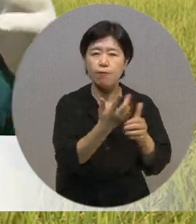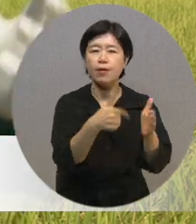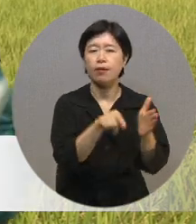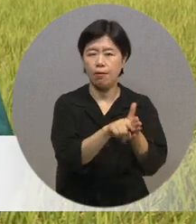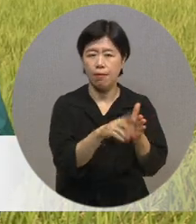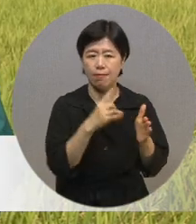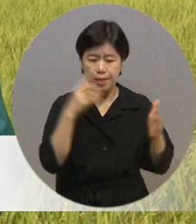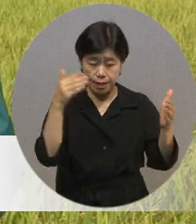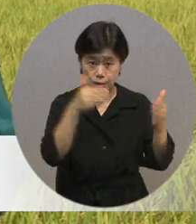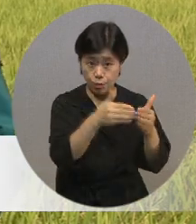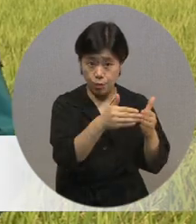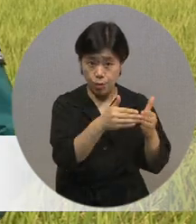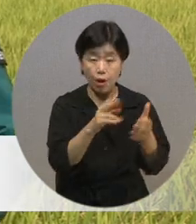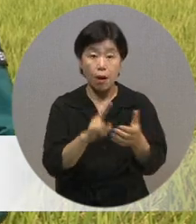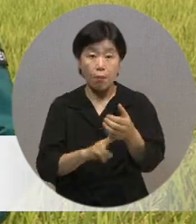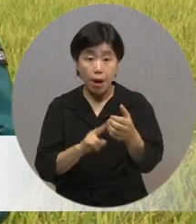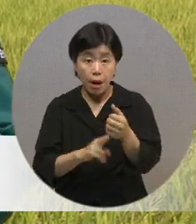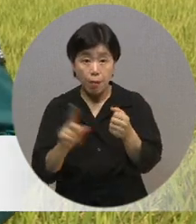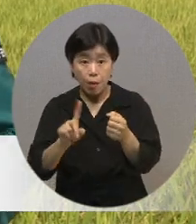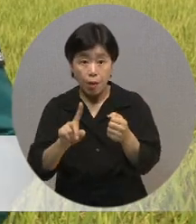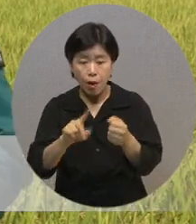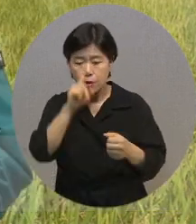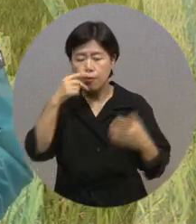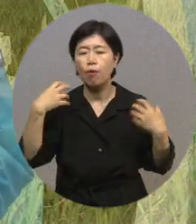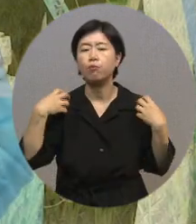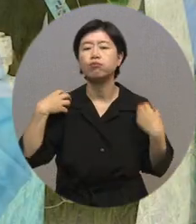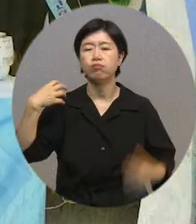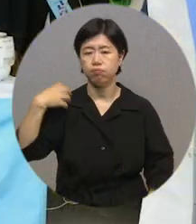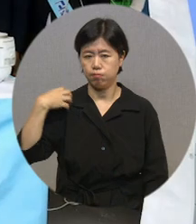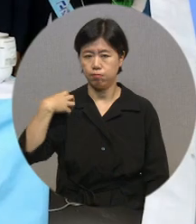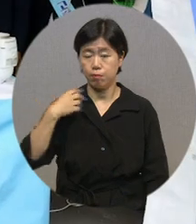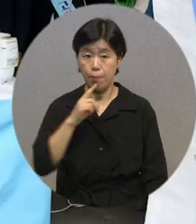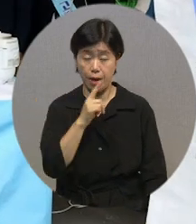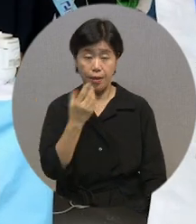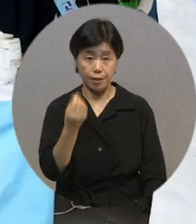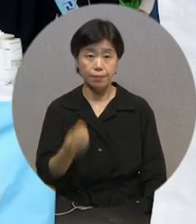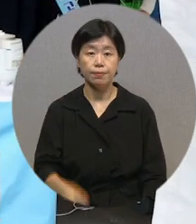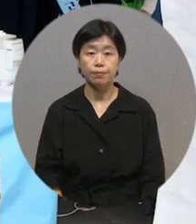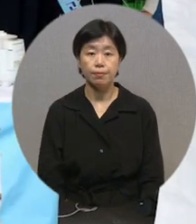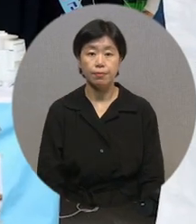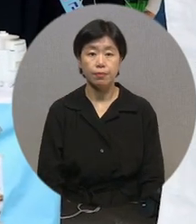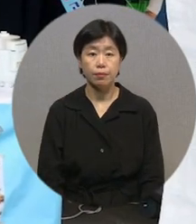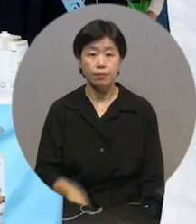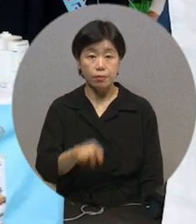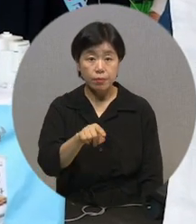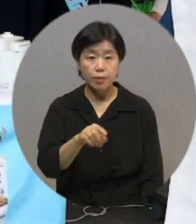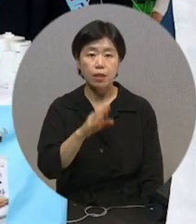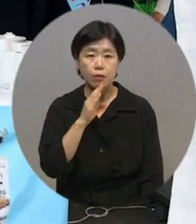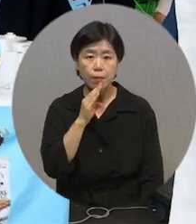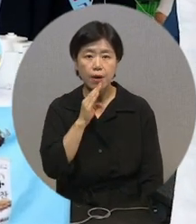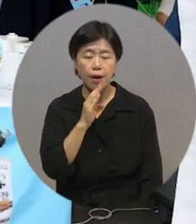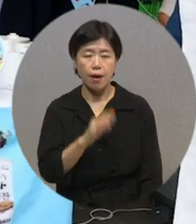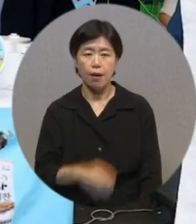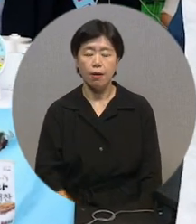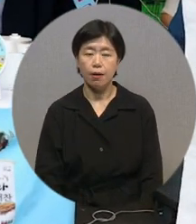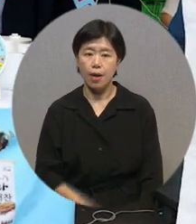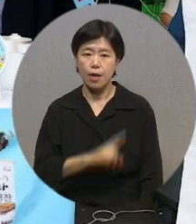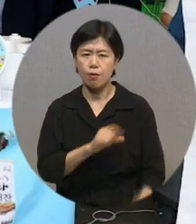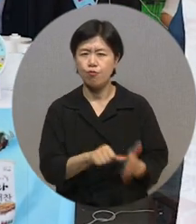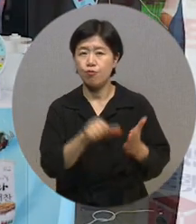우리 판로개척은 행정에서 해드리겠다 이런 걸. 고흥군은 고품질 브랜드 쌀의 판로 확대를